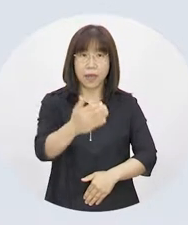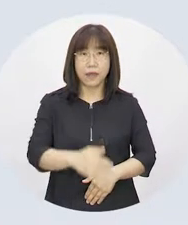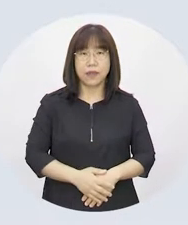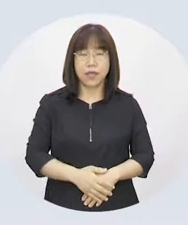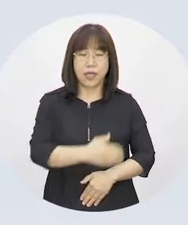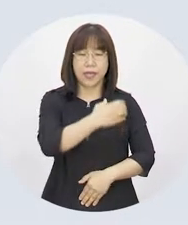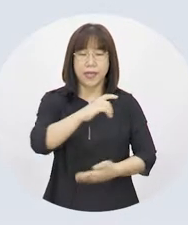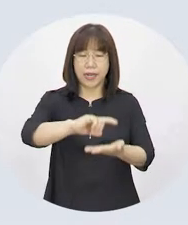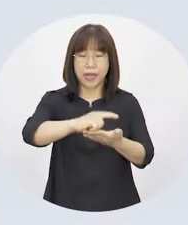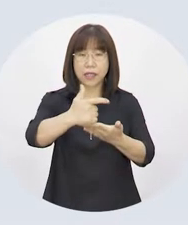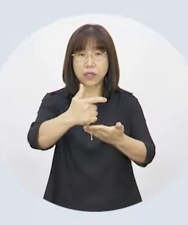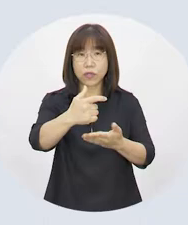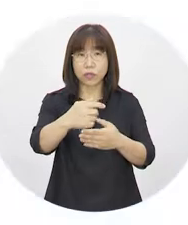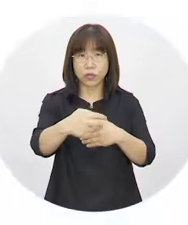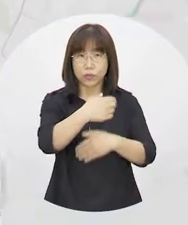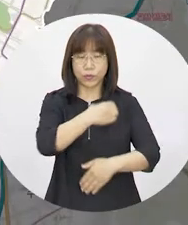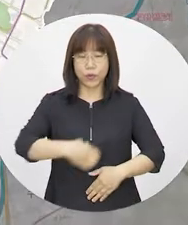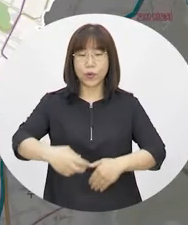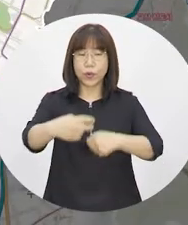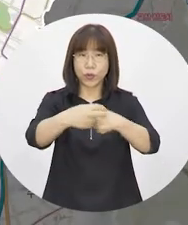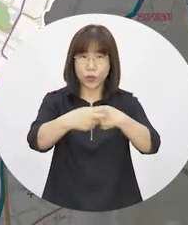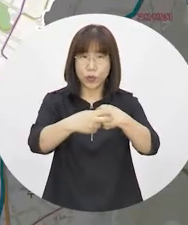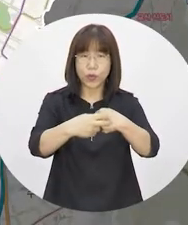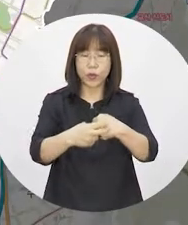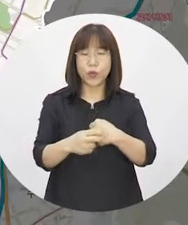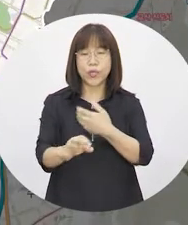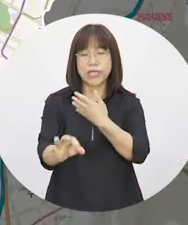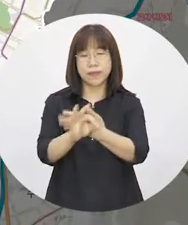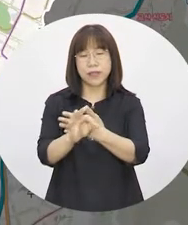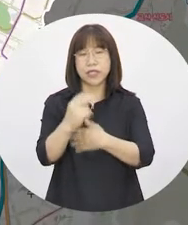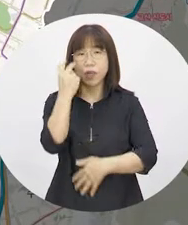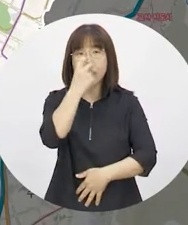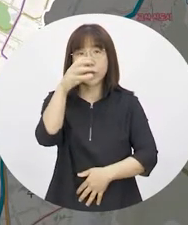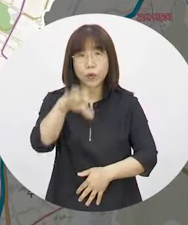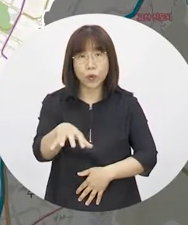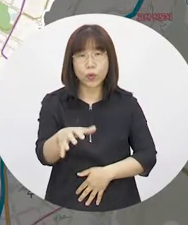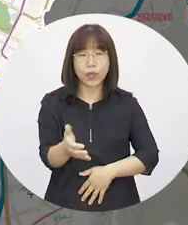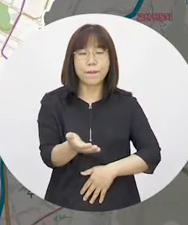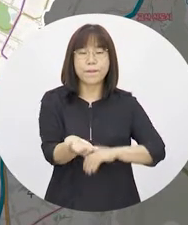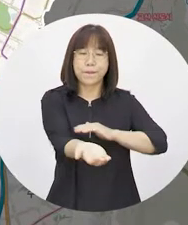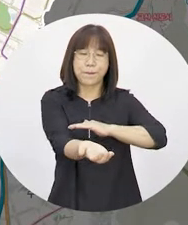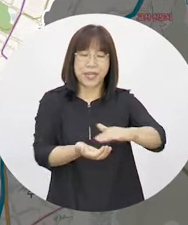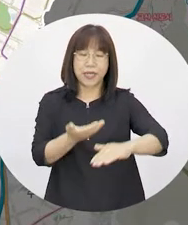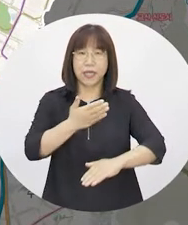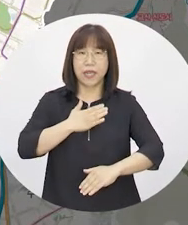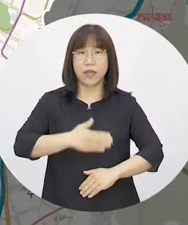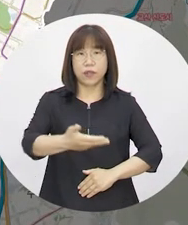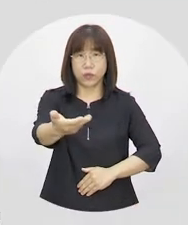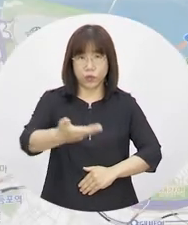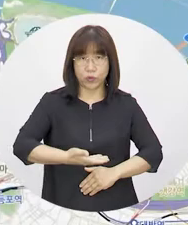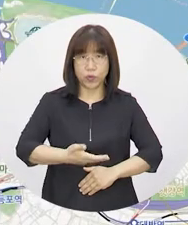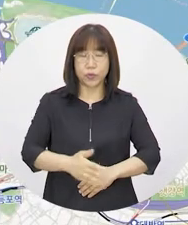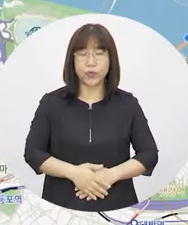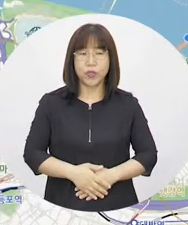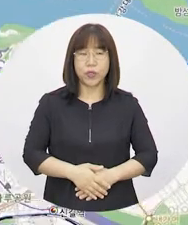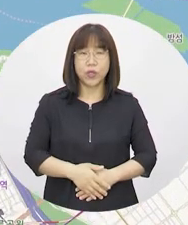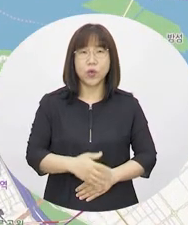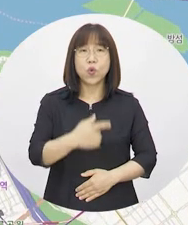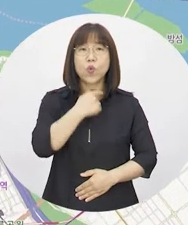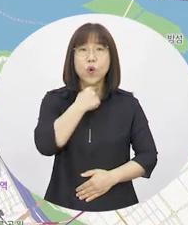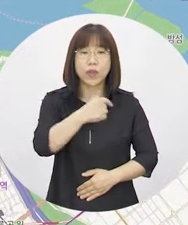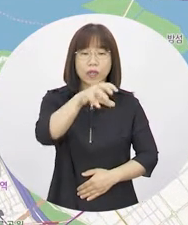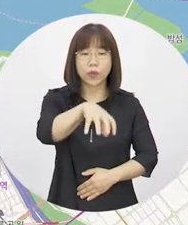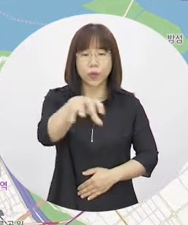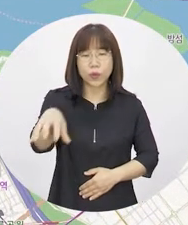경우 강서구 보건소와 임시선별검사소 두 곳의 상황을 미리 안내받을 수 있으며 원하는 장소를